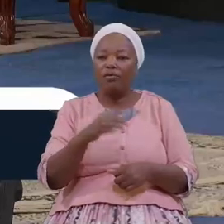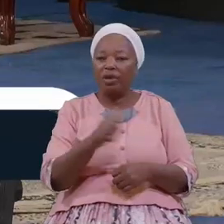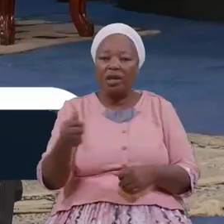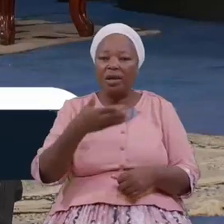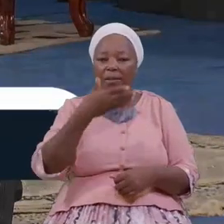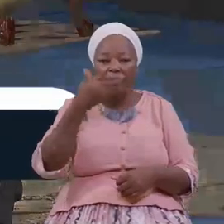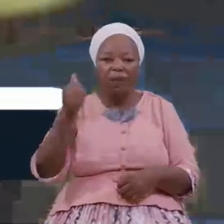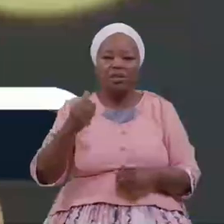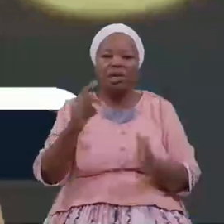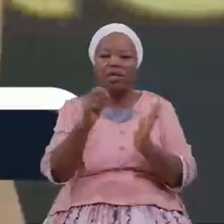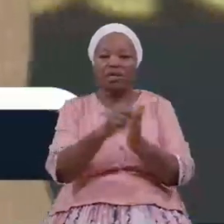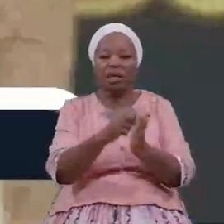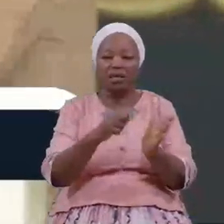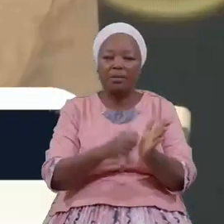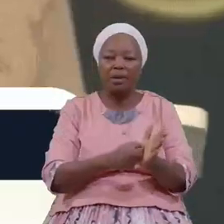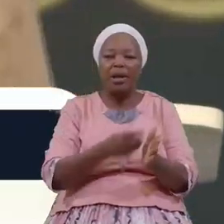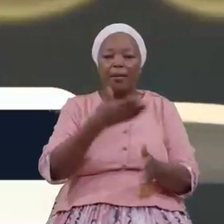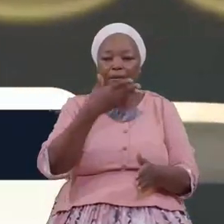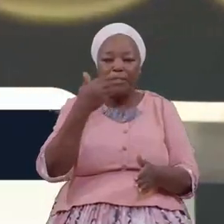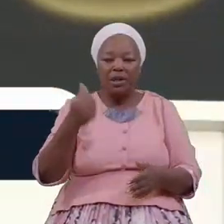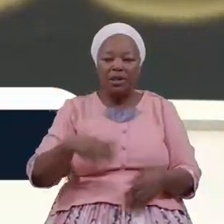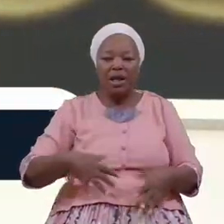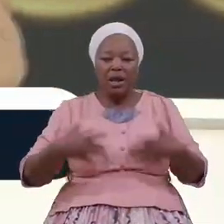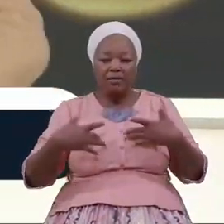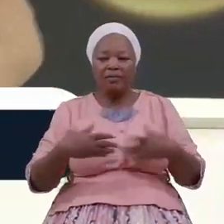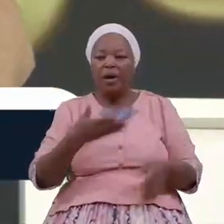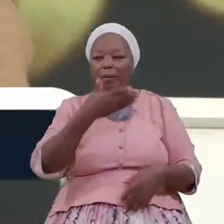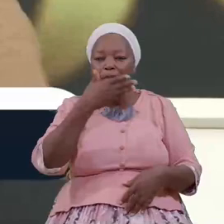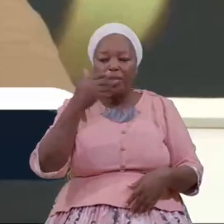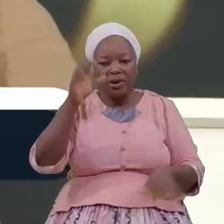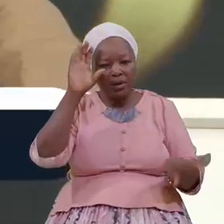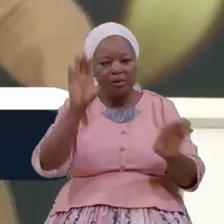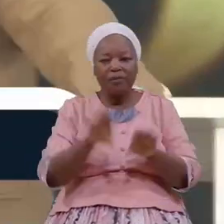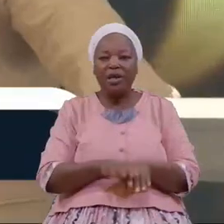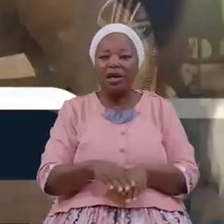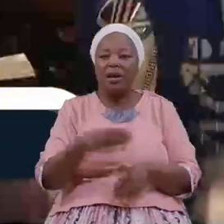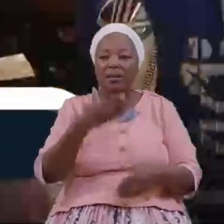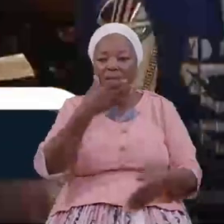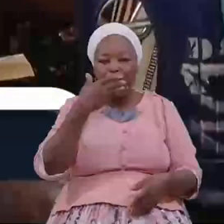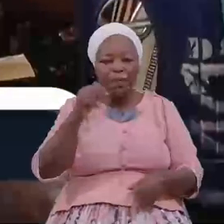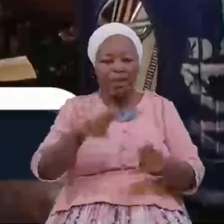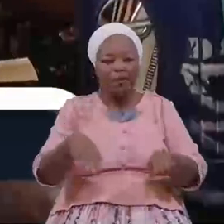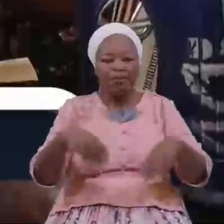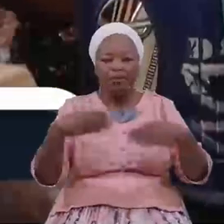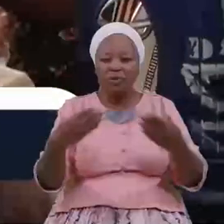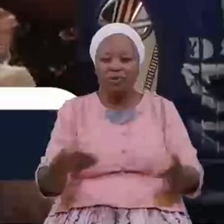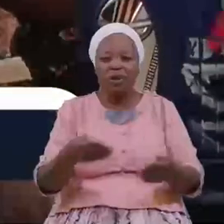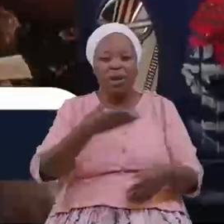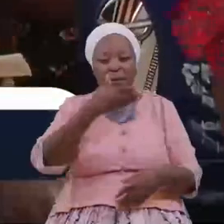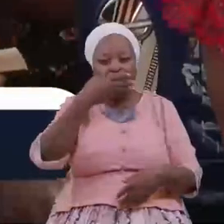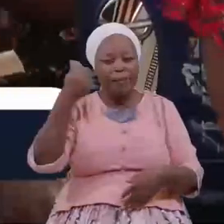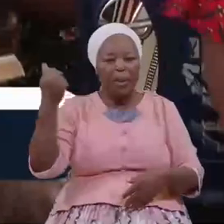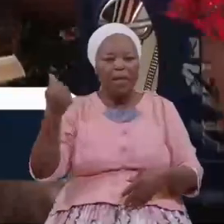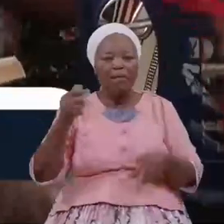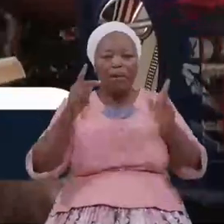excellente, une meilleure vie. Une meilleure alliance, de meilleures provisions,